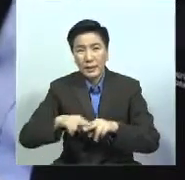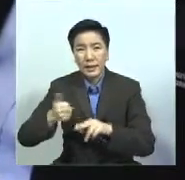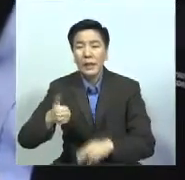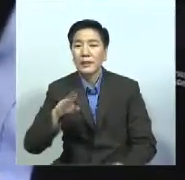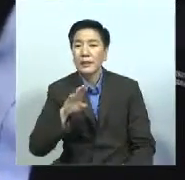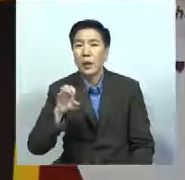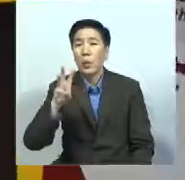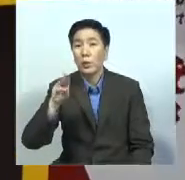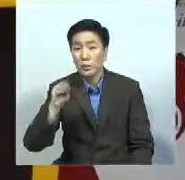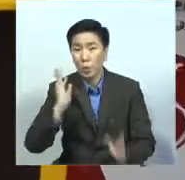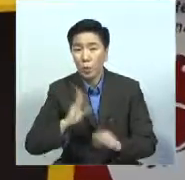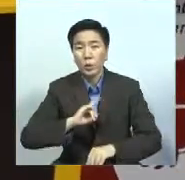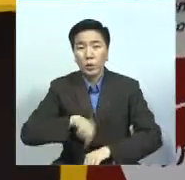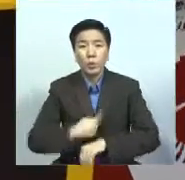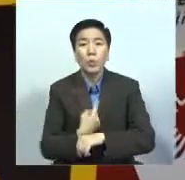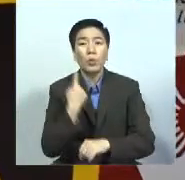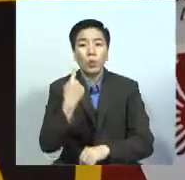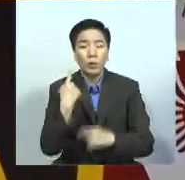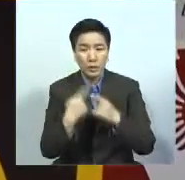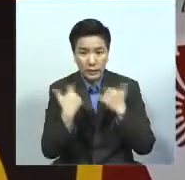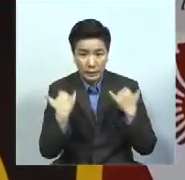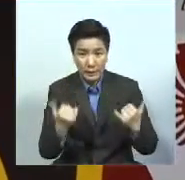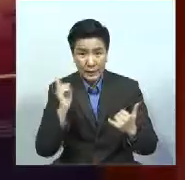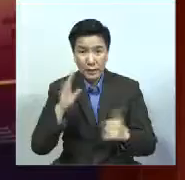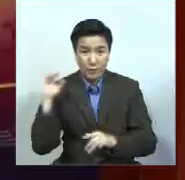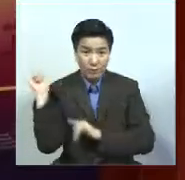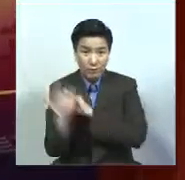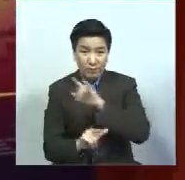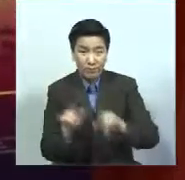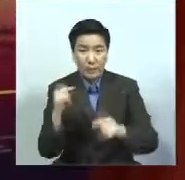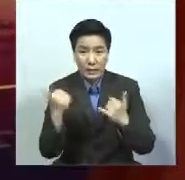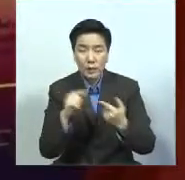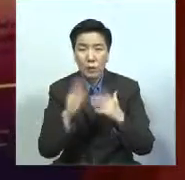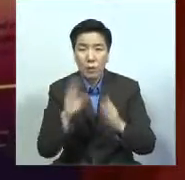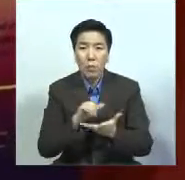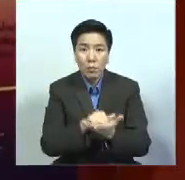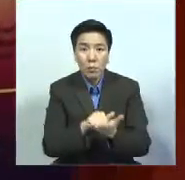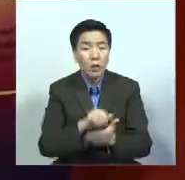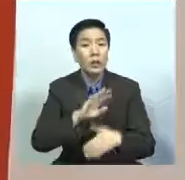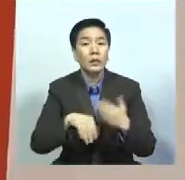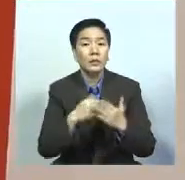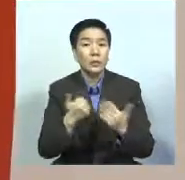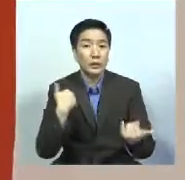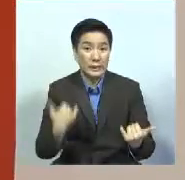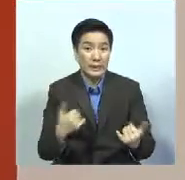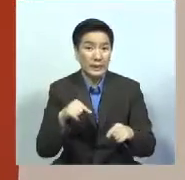ง460คนต่อชั่วโมงเท่านั้นในขณะที่ปัจจุบันเนี่ยมีผู้ที่ไปใช้บริการ